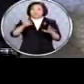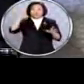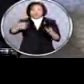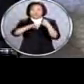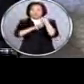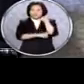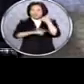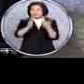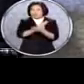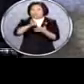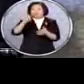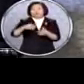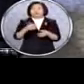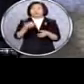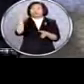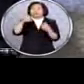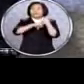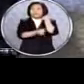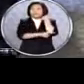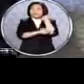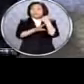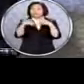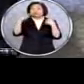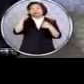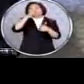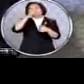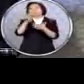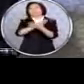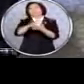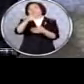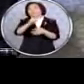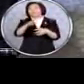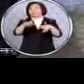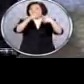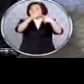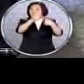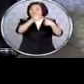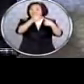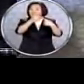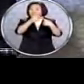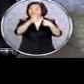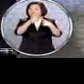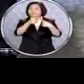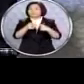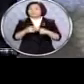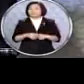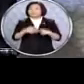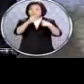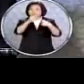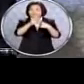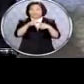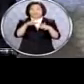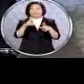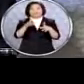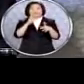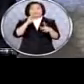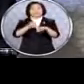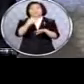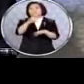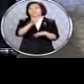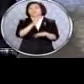因为司法被人诟病主要是三个问题。第一呢，就是这个司法的风气；第二